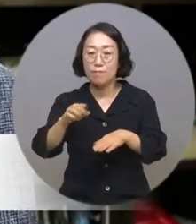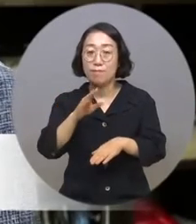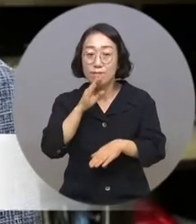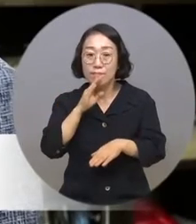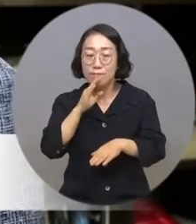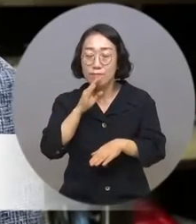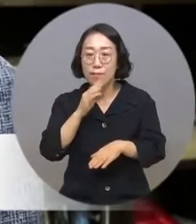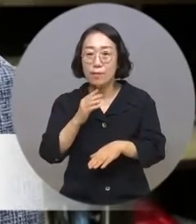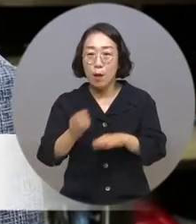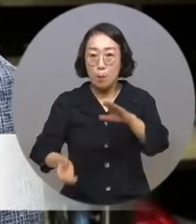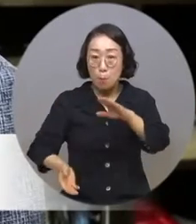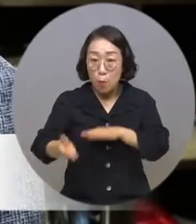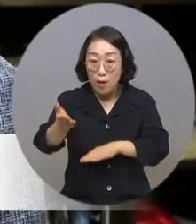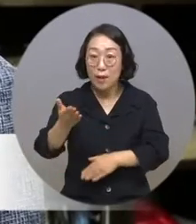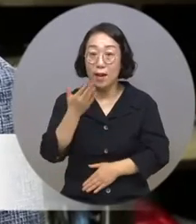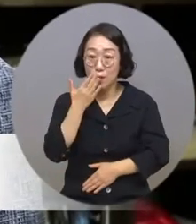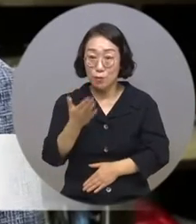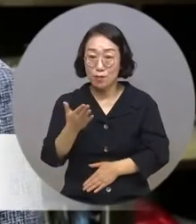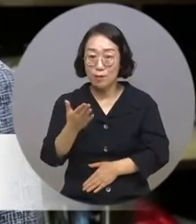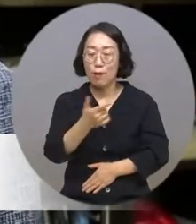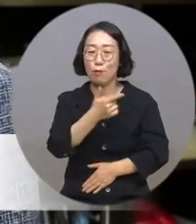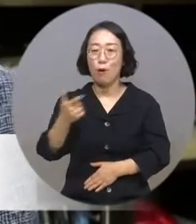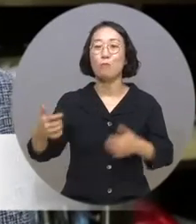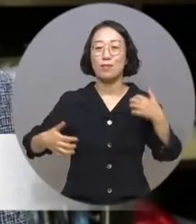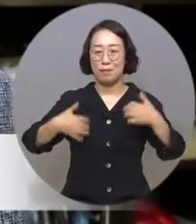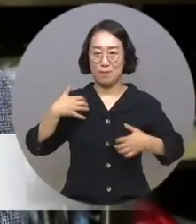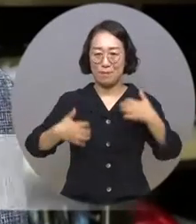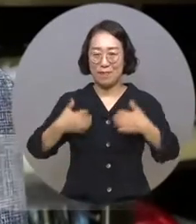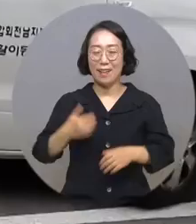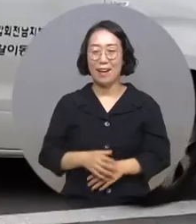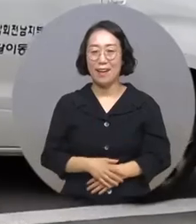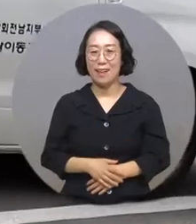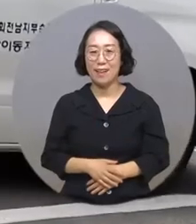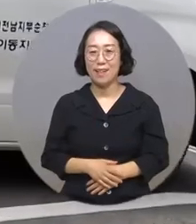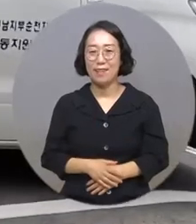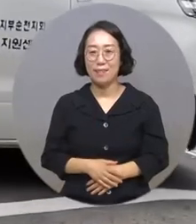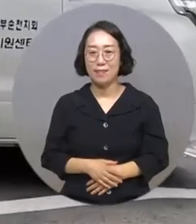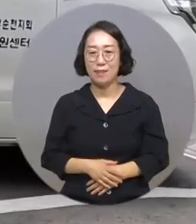이렇게 볼링을 하게 되어서 너무 기쁩니다.